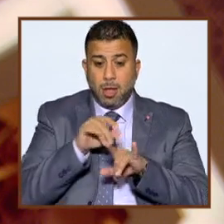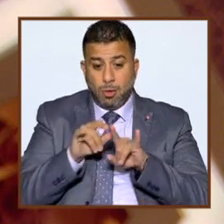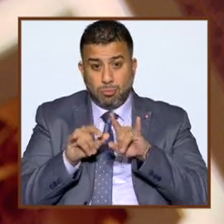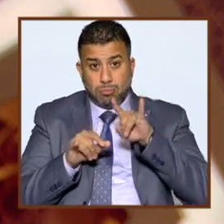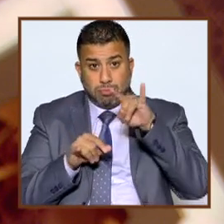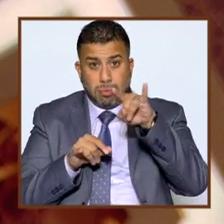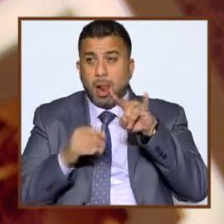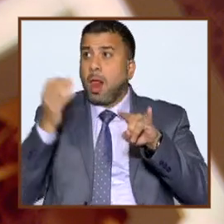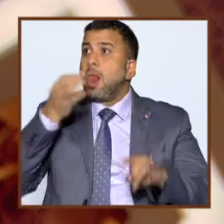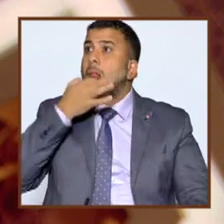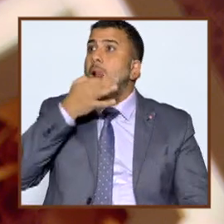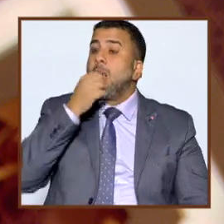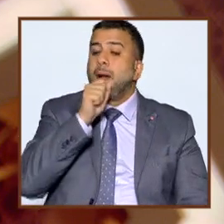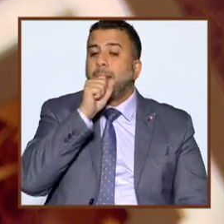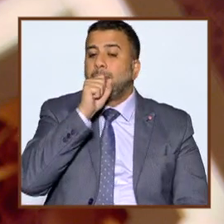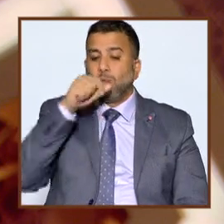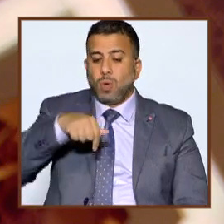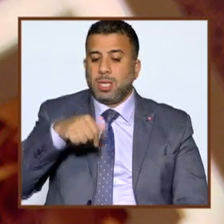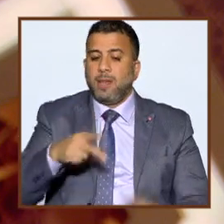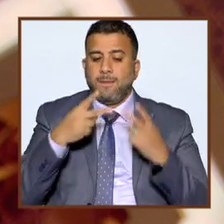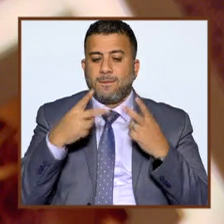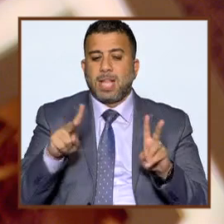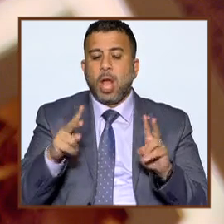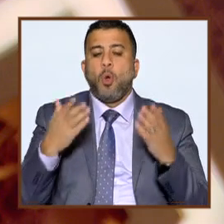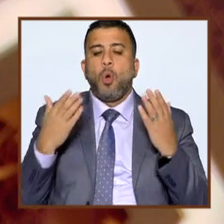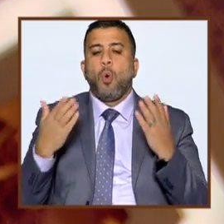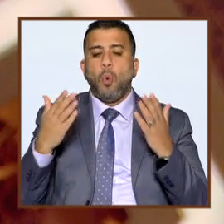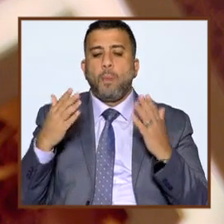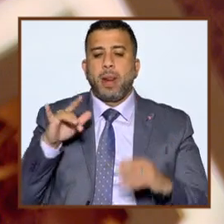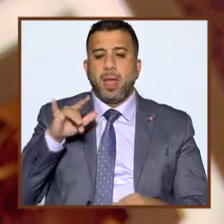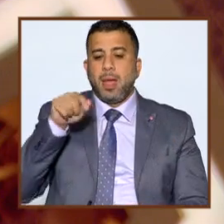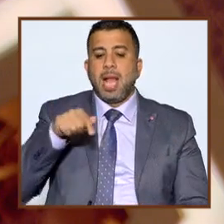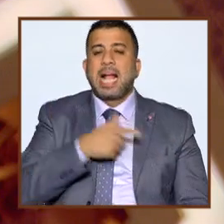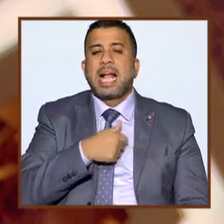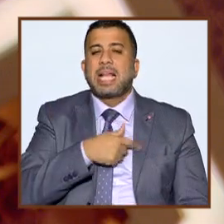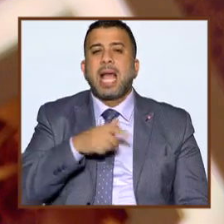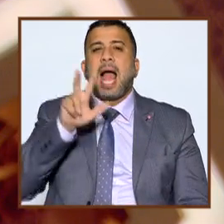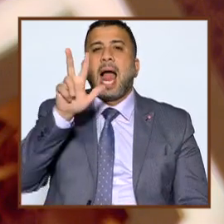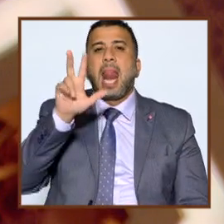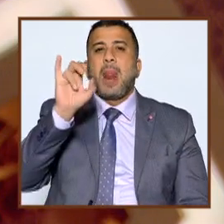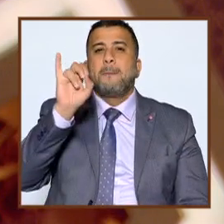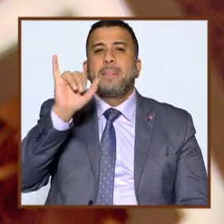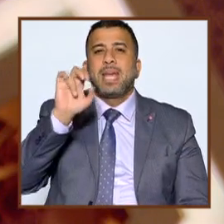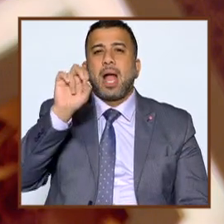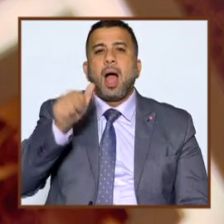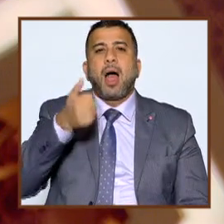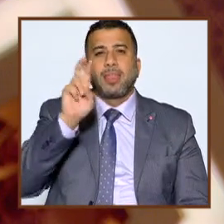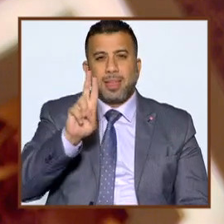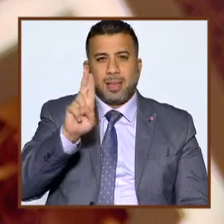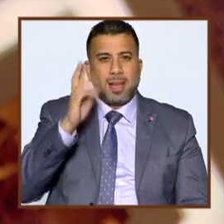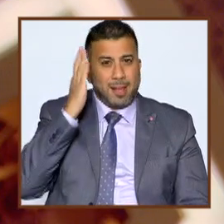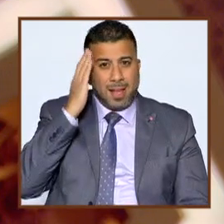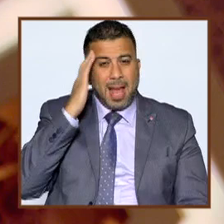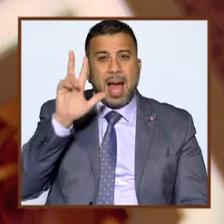نبهت على هذه المسألة وضربت لذلك أمثل. فلذلك المرأة الحائض إذا ذهبت إلى العمرة وهي تعلم